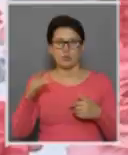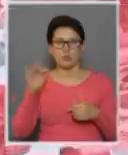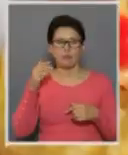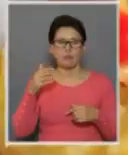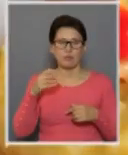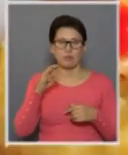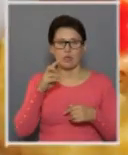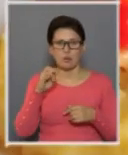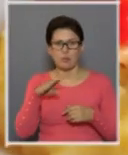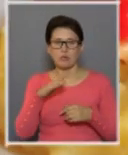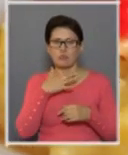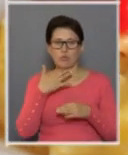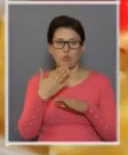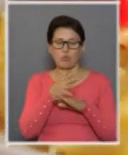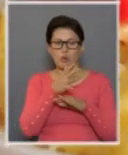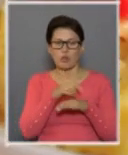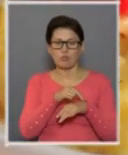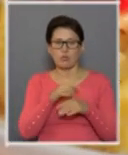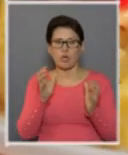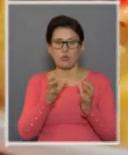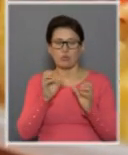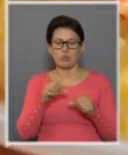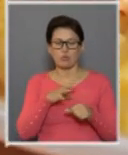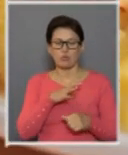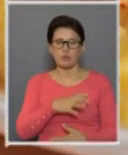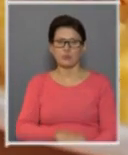мен микроэлементтерді ұзақ уақытқа дейін сақтайды.